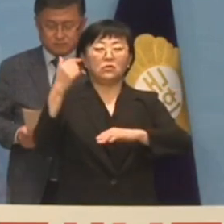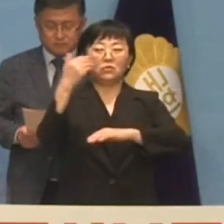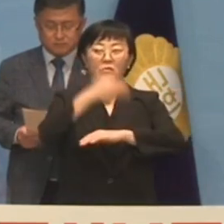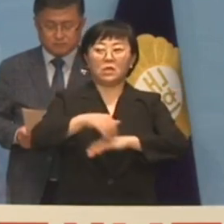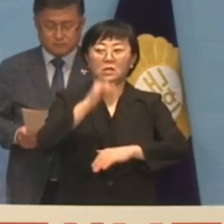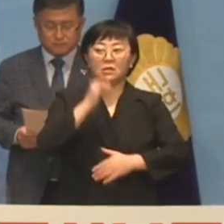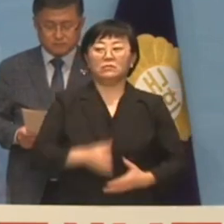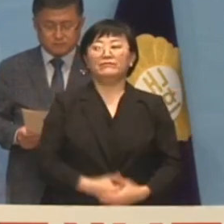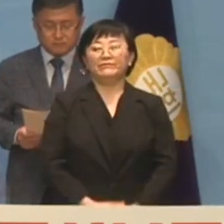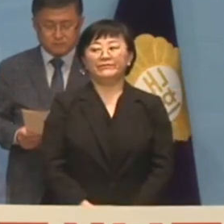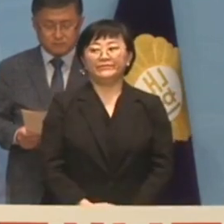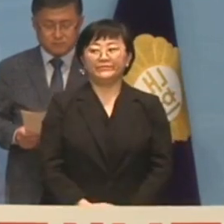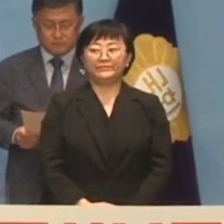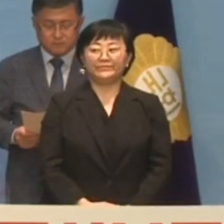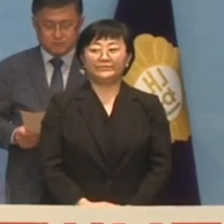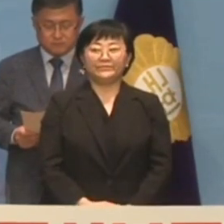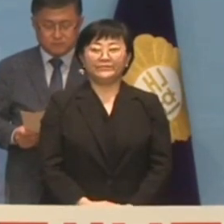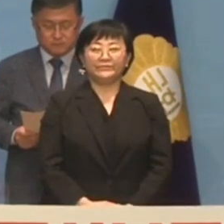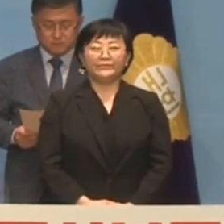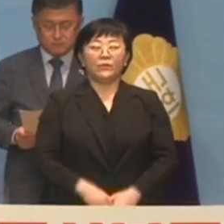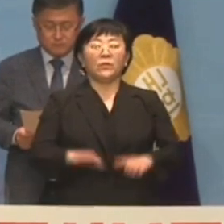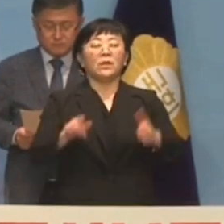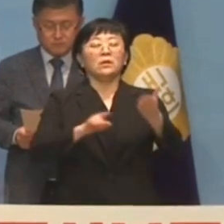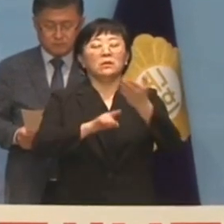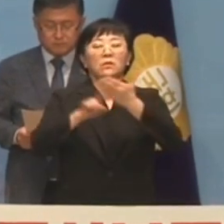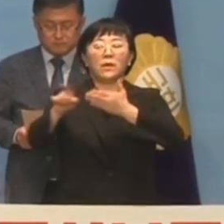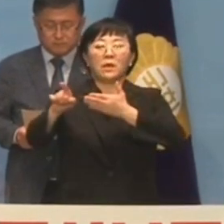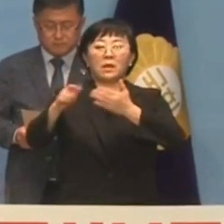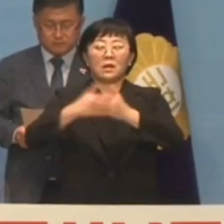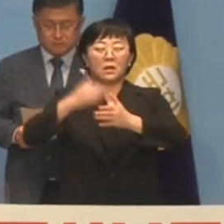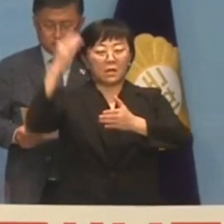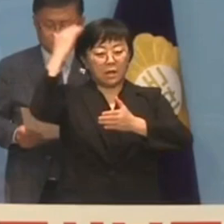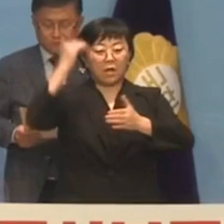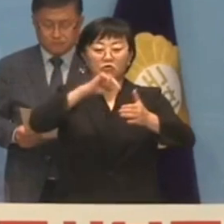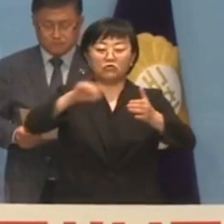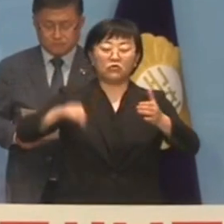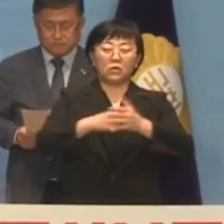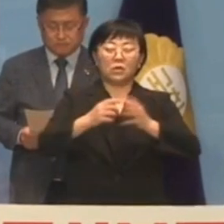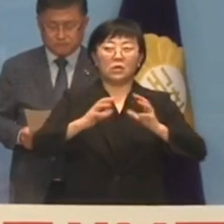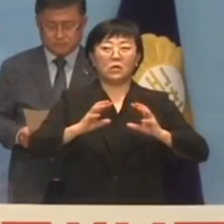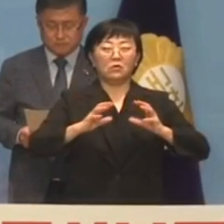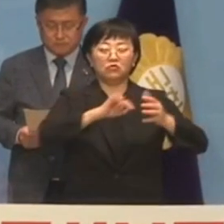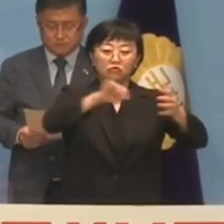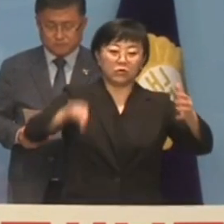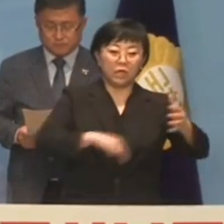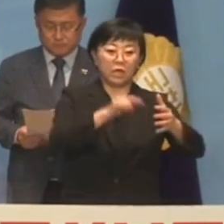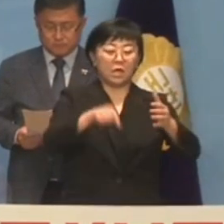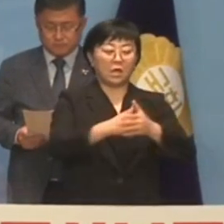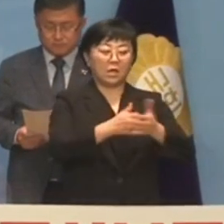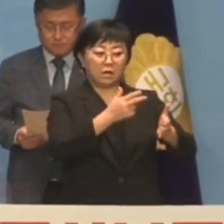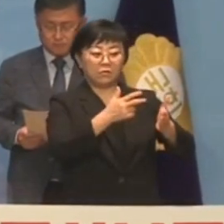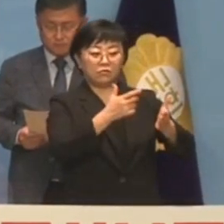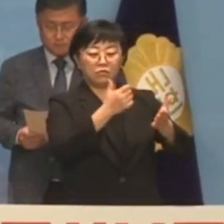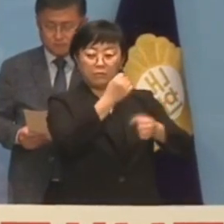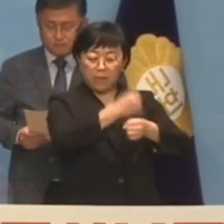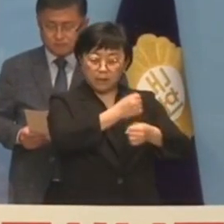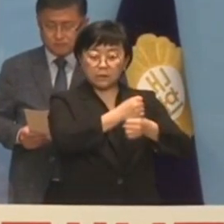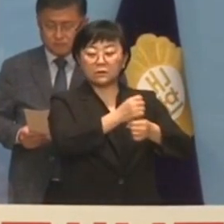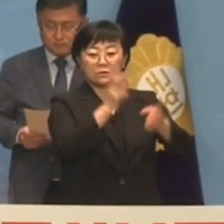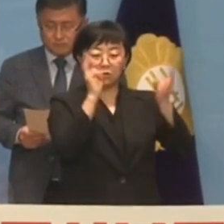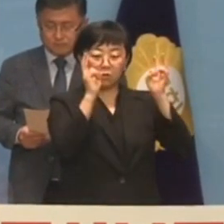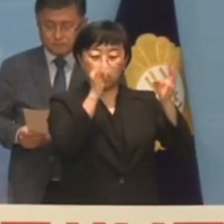우려가 있다. 이외에 현재 국내 생산 공장을 가진